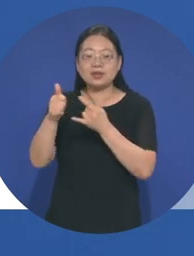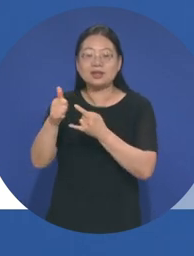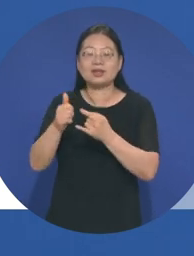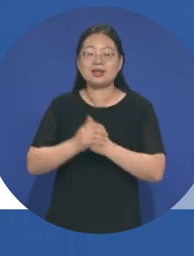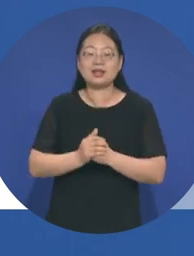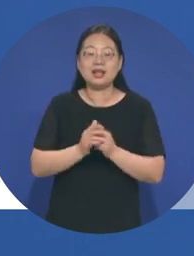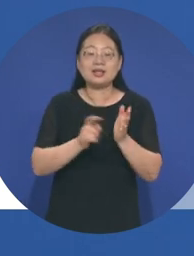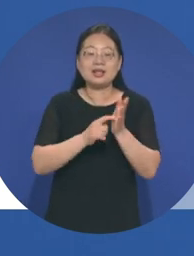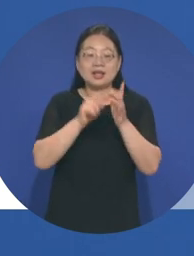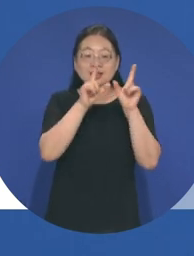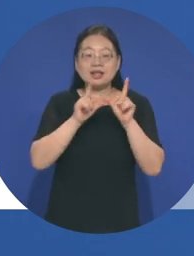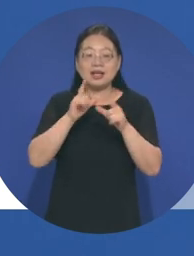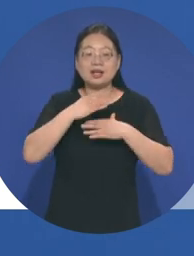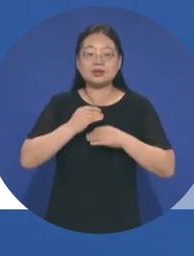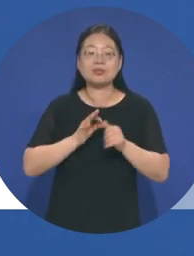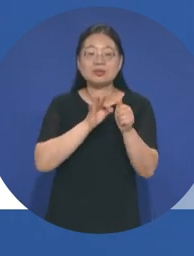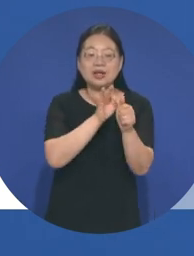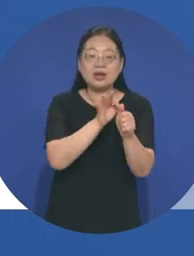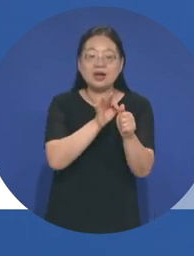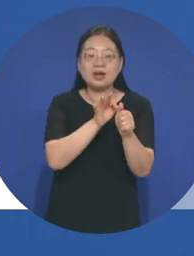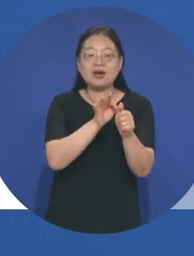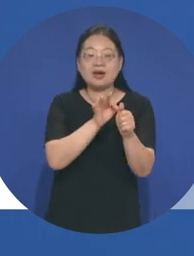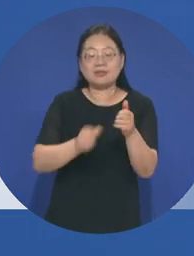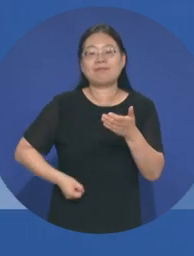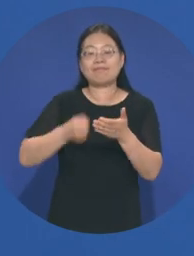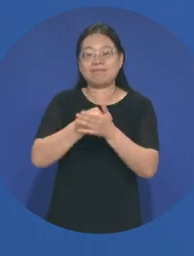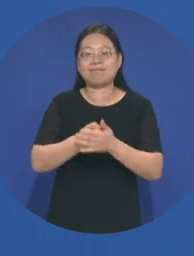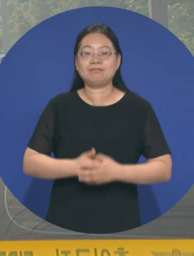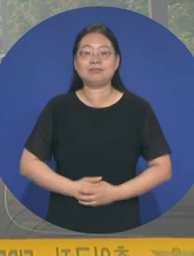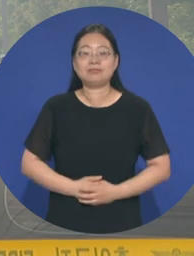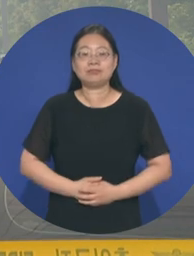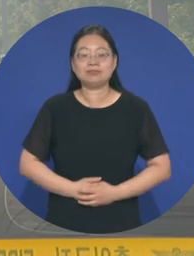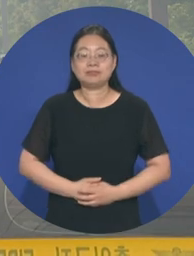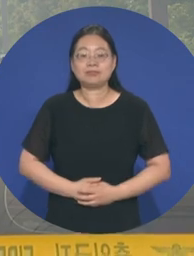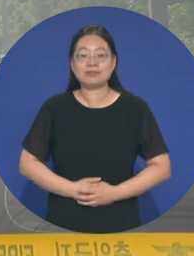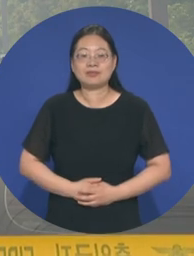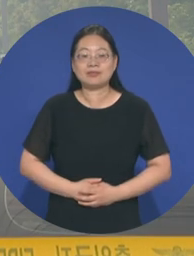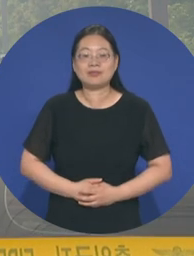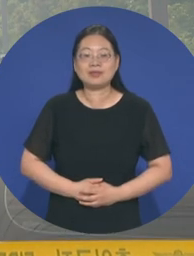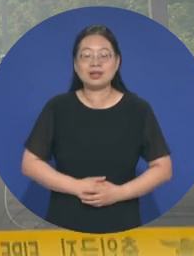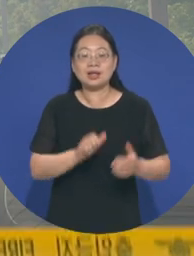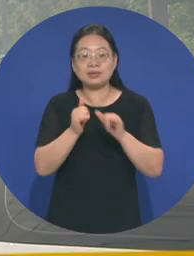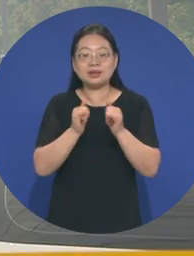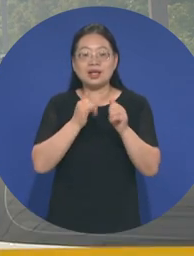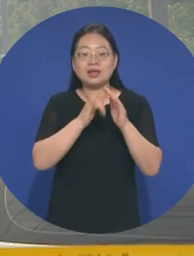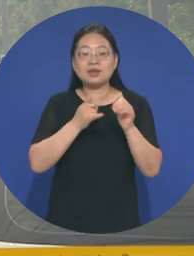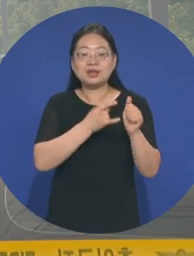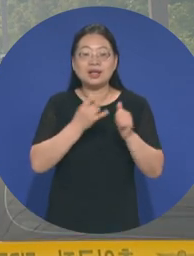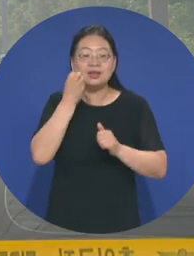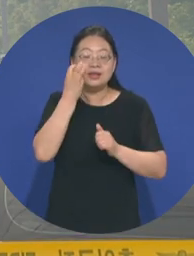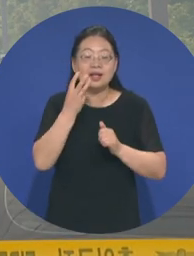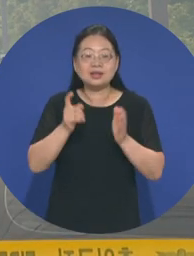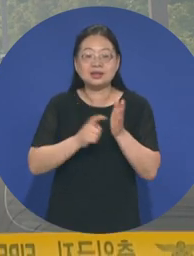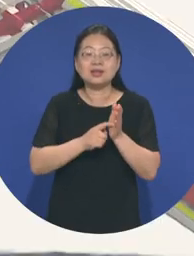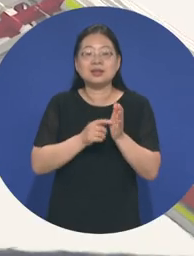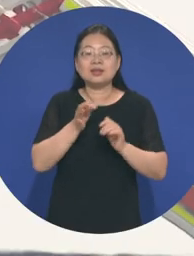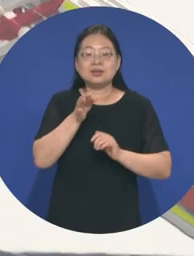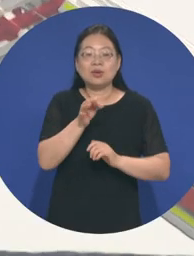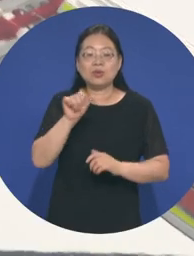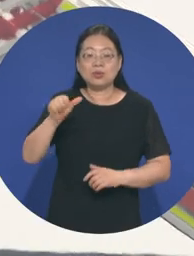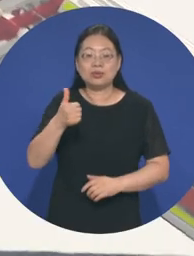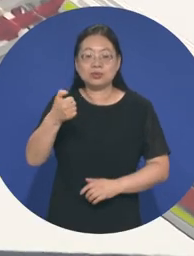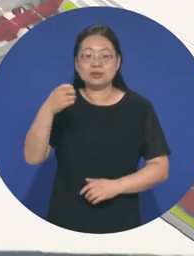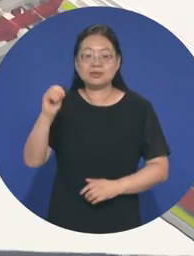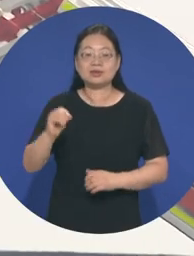유가족에게 긴급 생계안정비 지원을 결정했습니다. 사망자 가족에게는 석 달치의 긴급생계비 550만